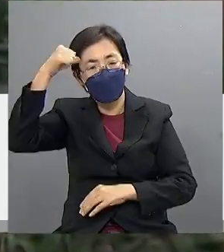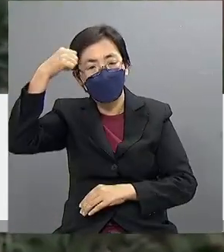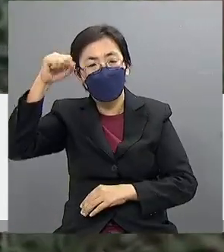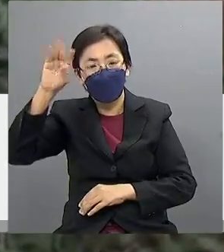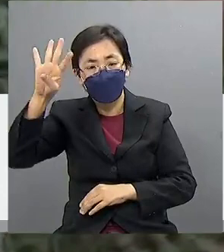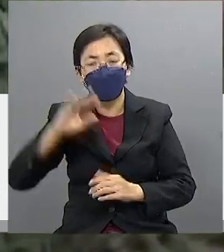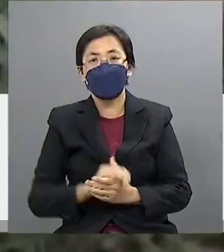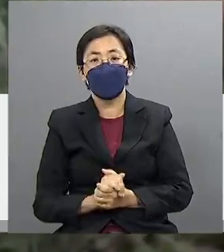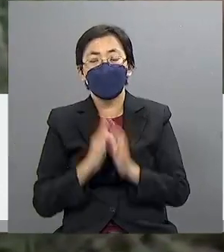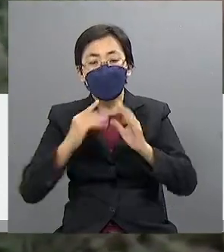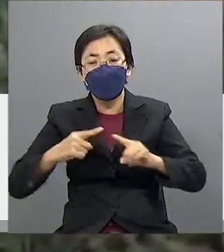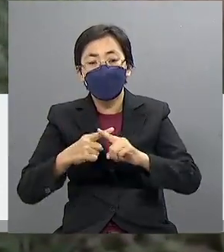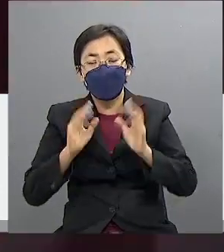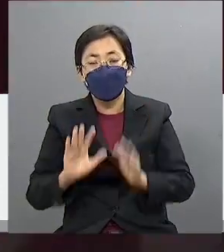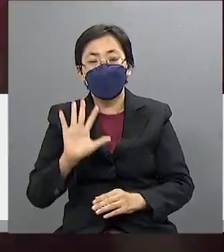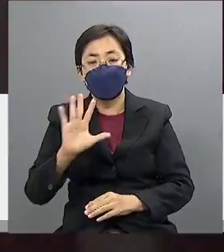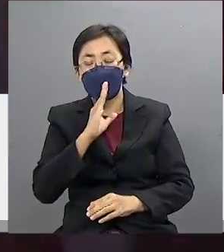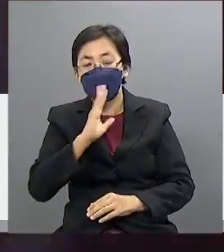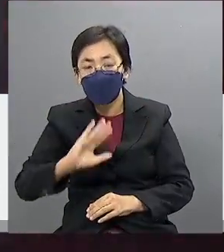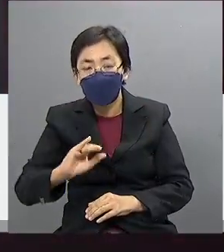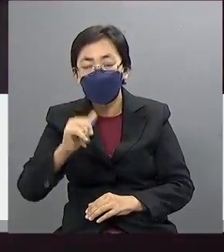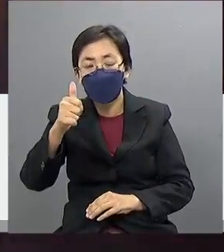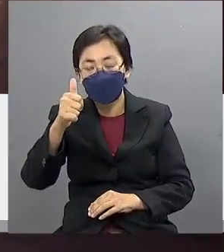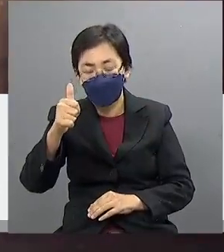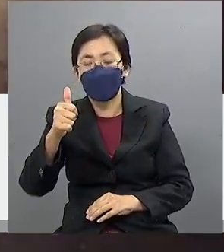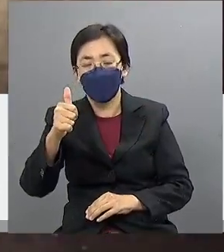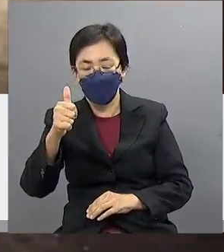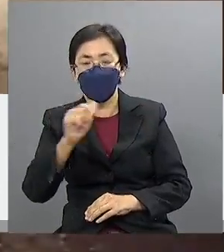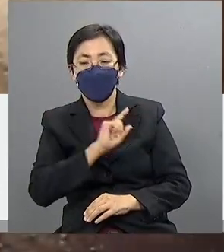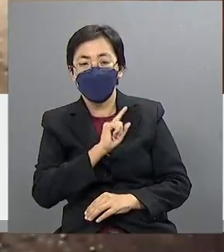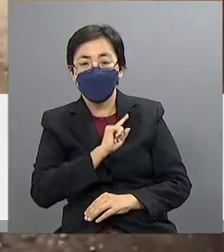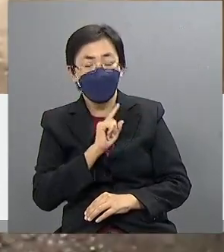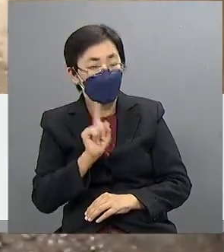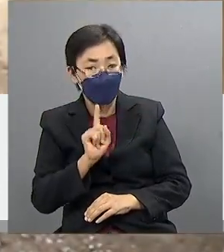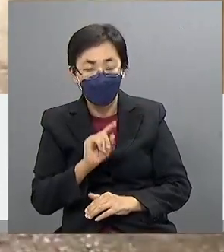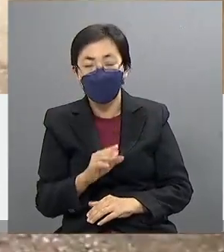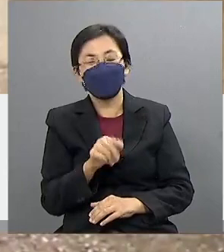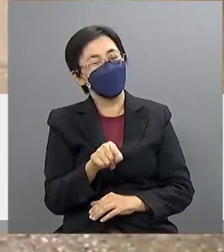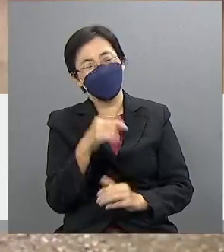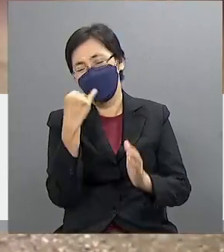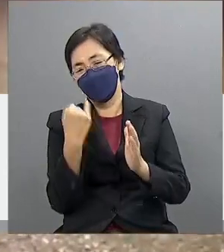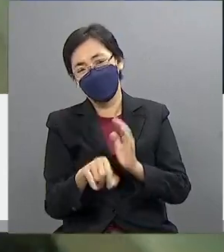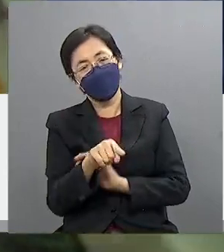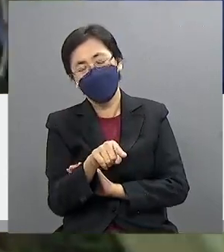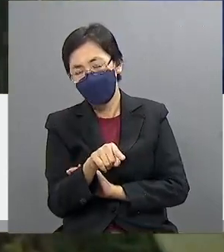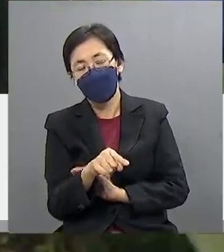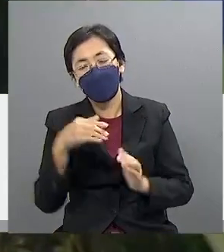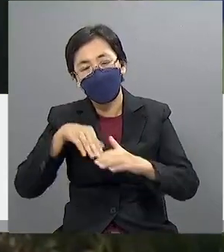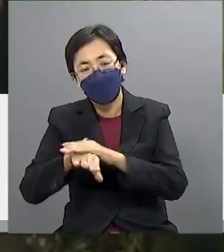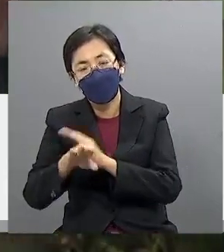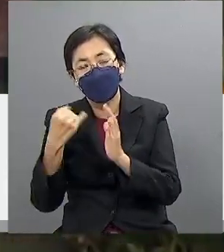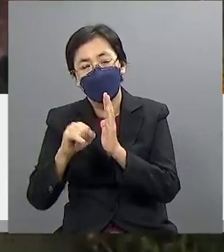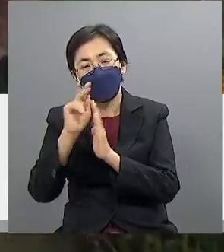บาดเจ็บ 5คนถ้าอาการดีขึ้นก็จะถูกนำตัวมาดำเนินคดีในข้อหาลักลอบแบบนี้เข้าเมืองนะคะคนขับรถกระบะ